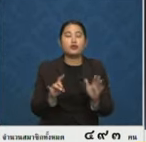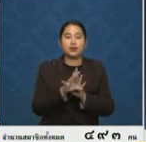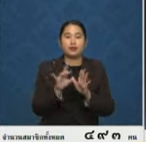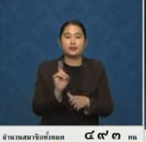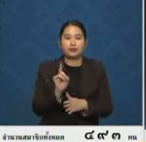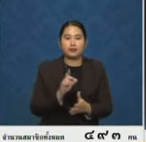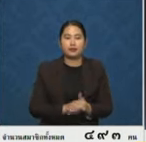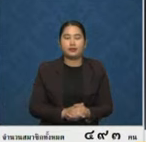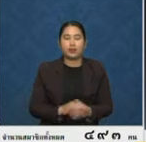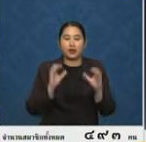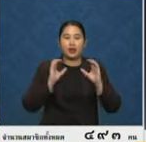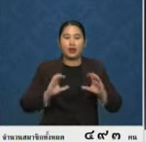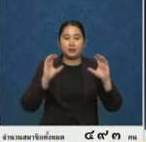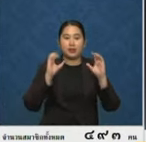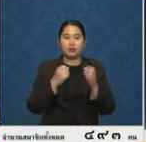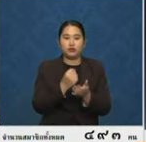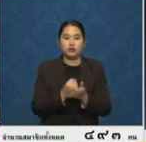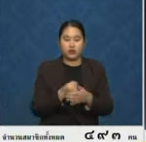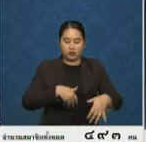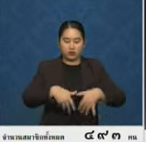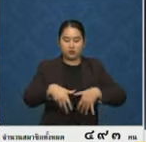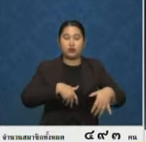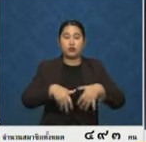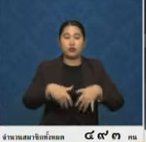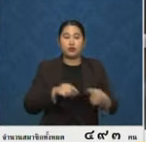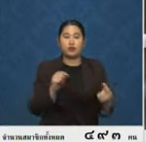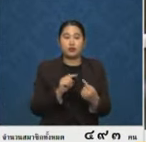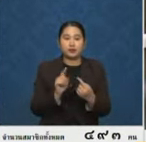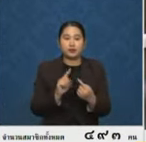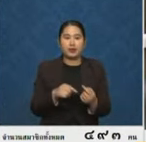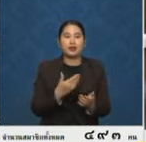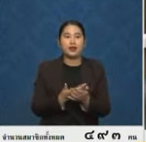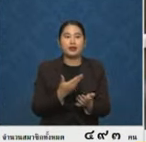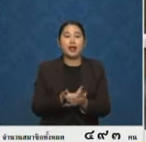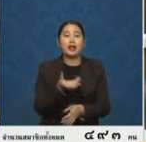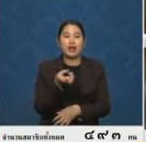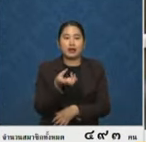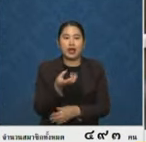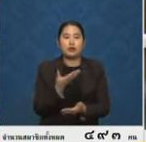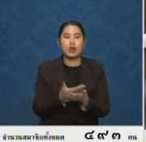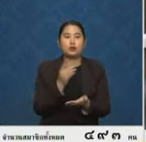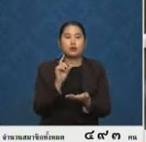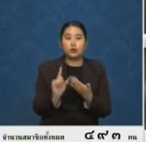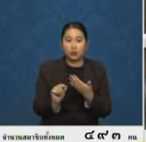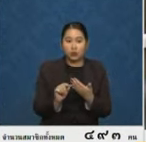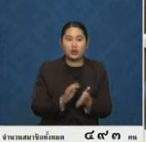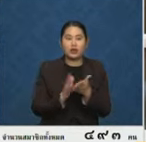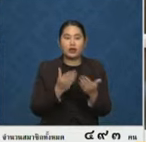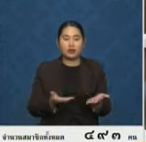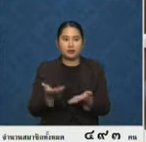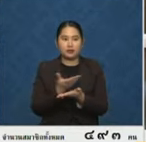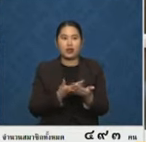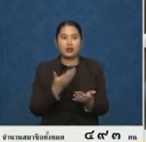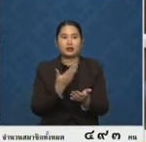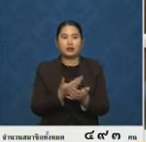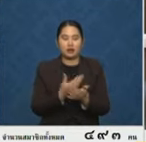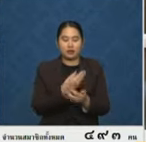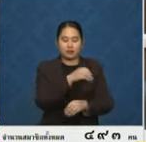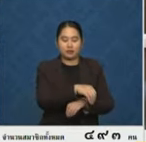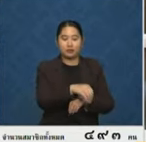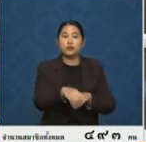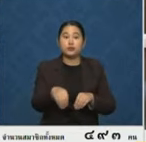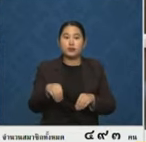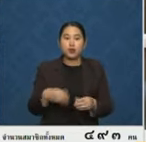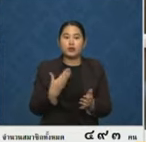ค่ะขอให้รัฐบาลได้ช่วยเหลือพี่น้องเกษตรกรในเรื่องของราคาเ่าตกต่ำนะคะแล้วก็พิจารณาต้นทุนการเพาะปลูก